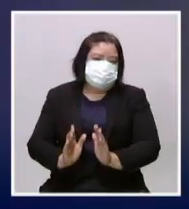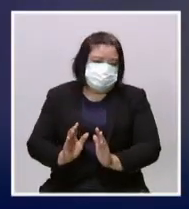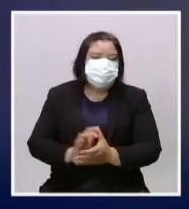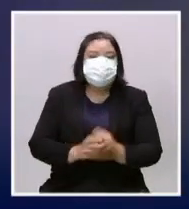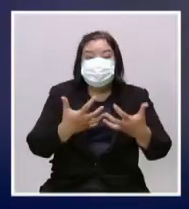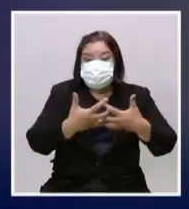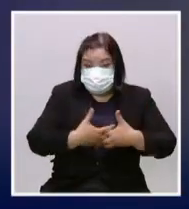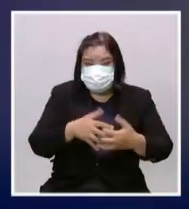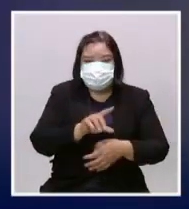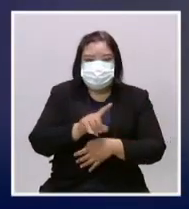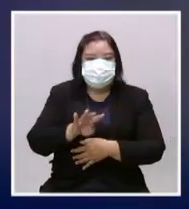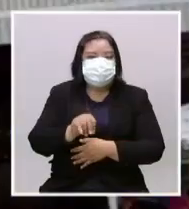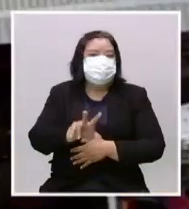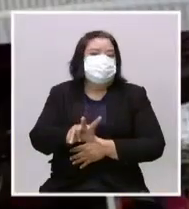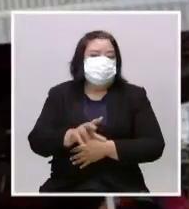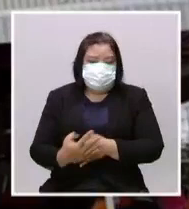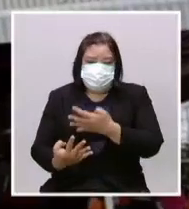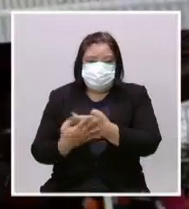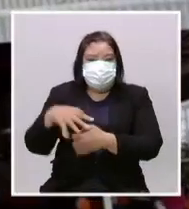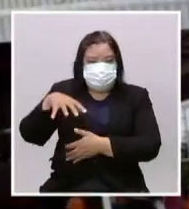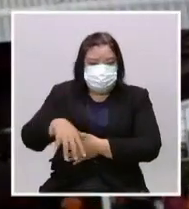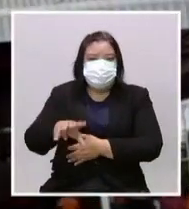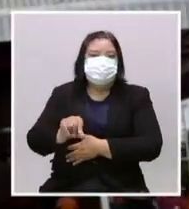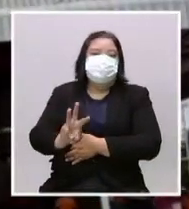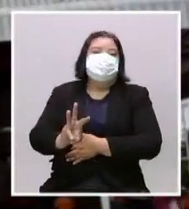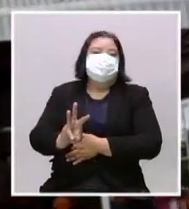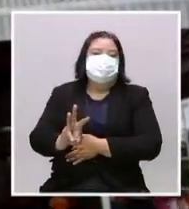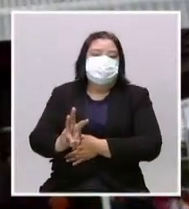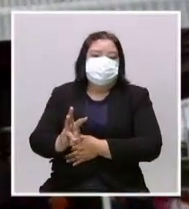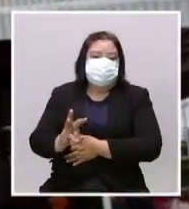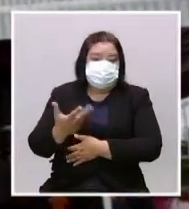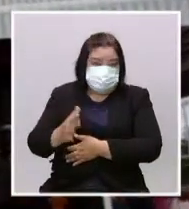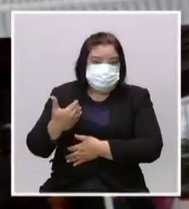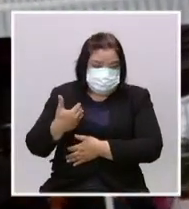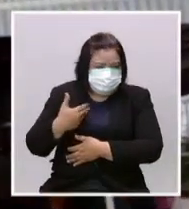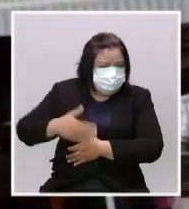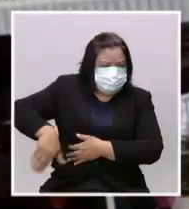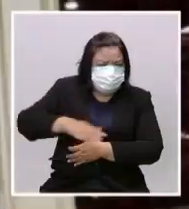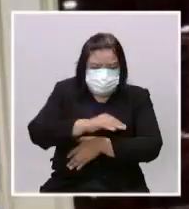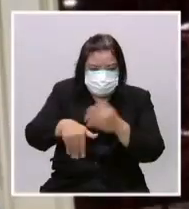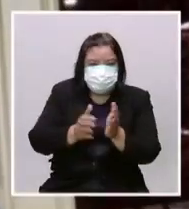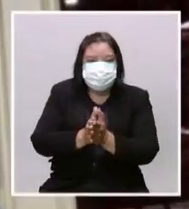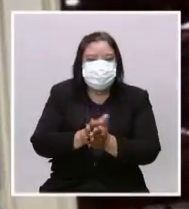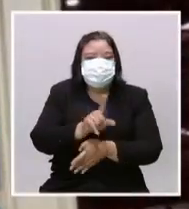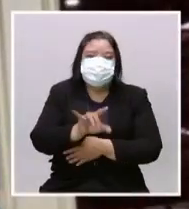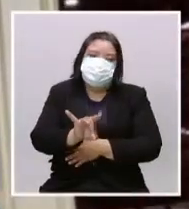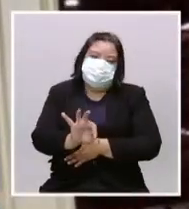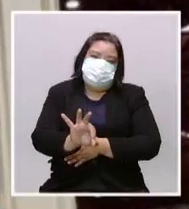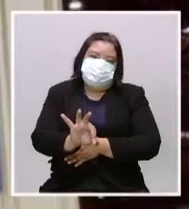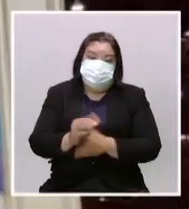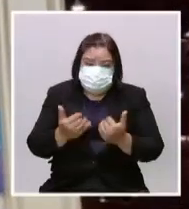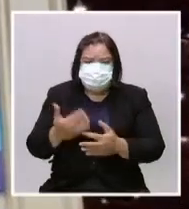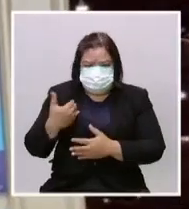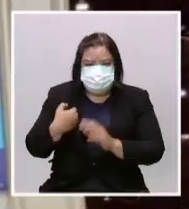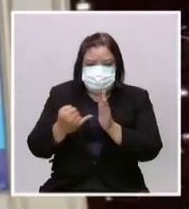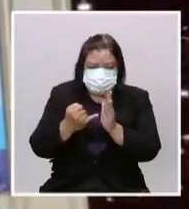าน143รายเรือนจำ36รายนะคะติดต่อกันภายในจังหวัด189รายและมาจากพื้นที่ต่